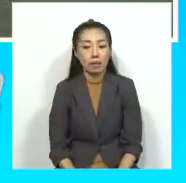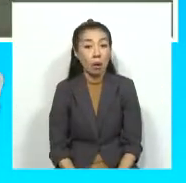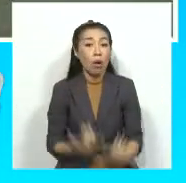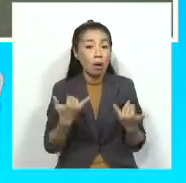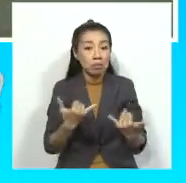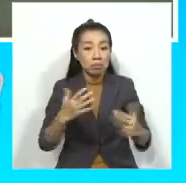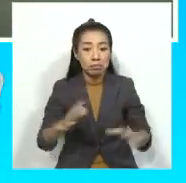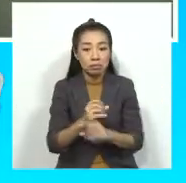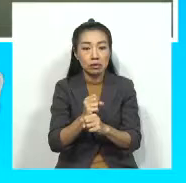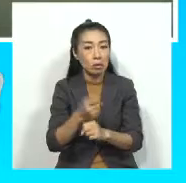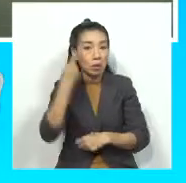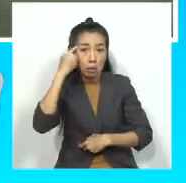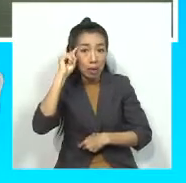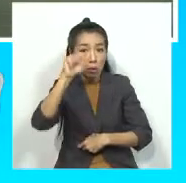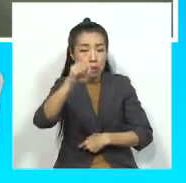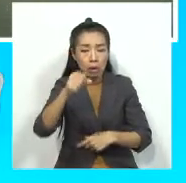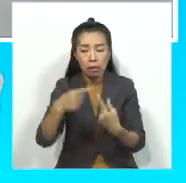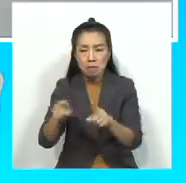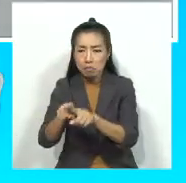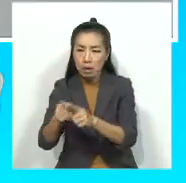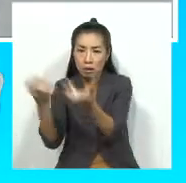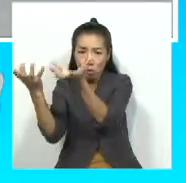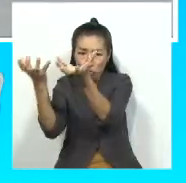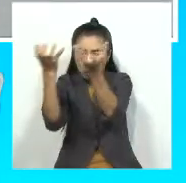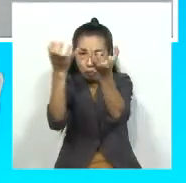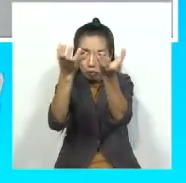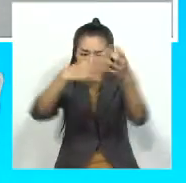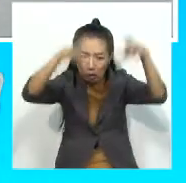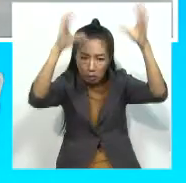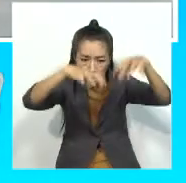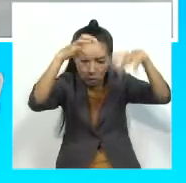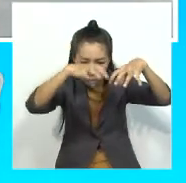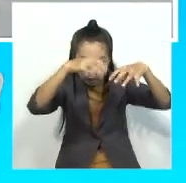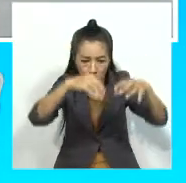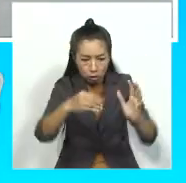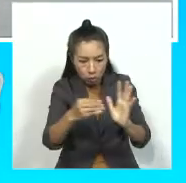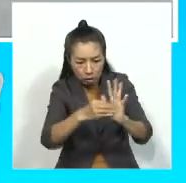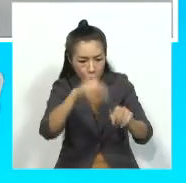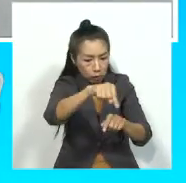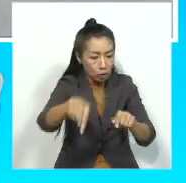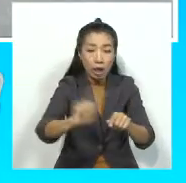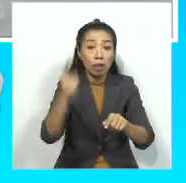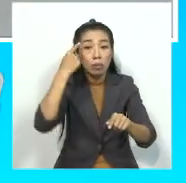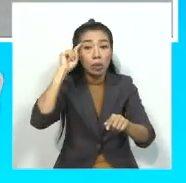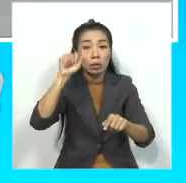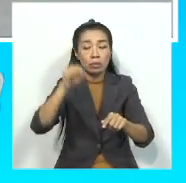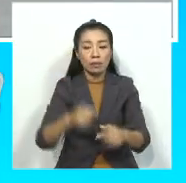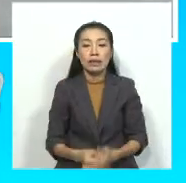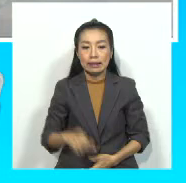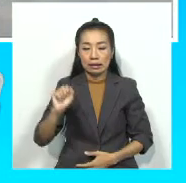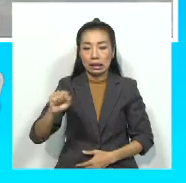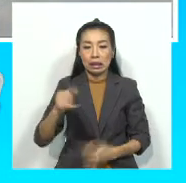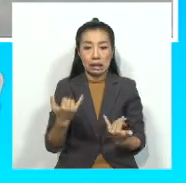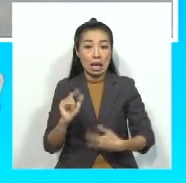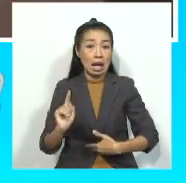อนนี้นี่ยังไม่สามารถจะไปชี้เป้าได้ว่าเดี๋ยวจะมีฝนตกลงในพื้นที่ไหนใช่ไหมคะ โดยลำดับ